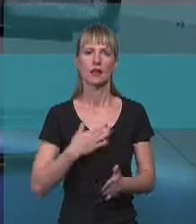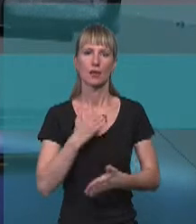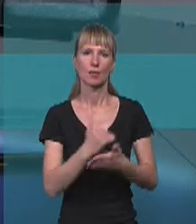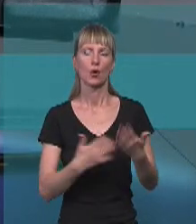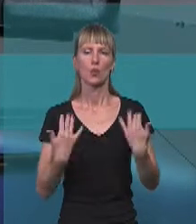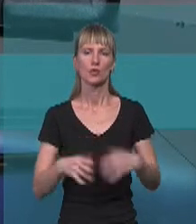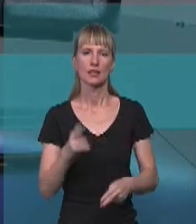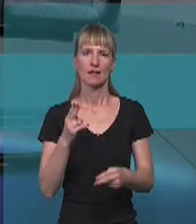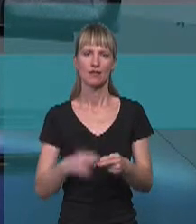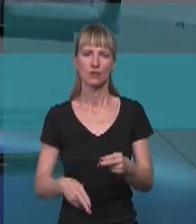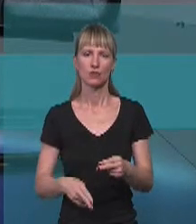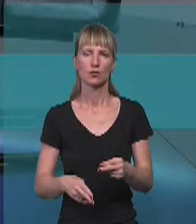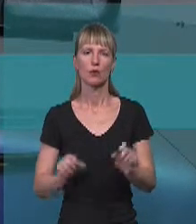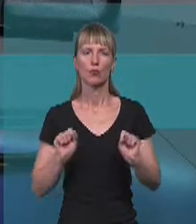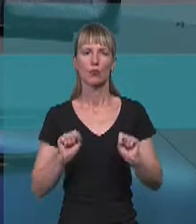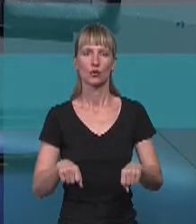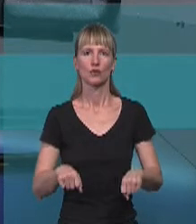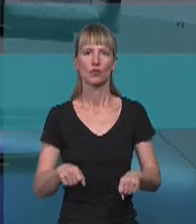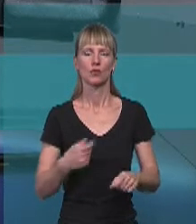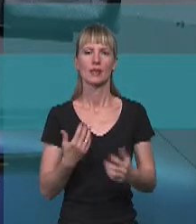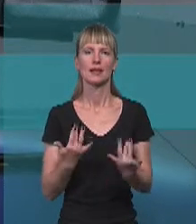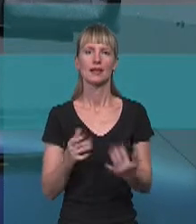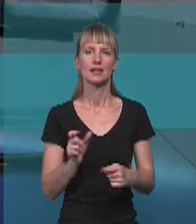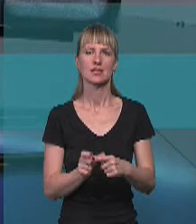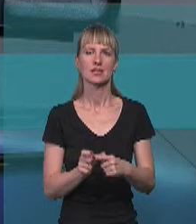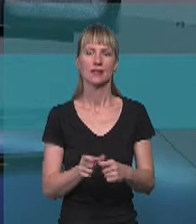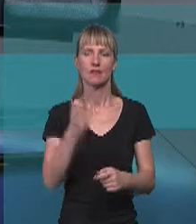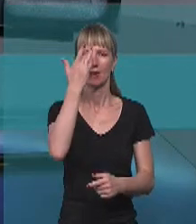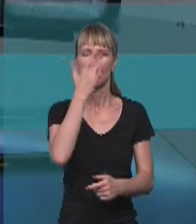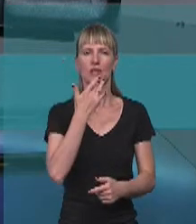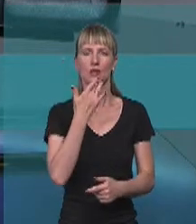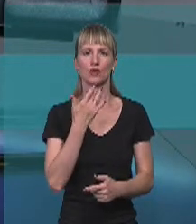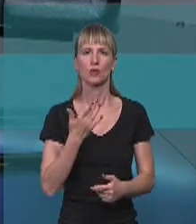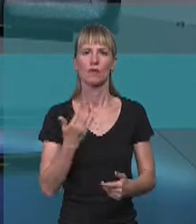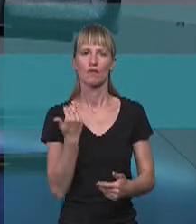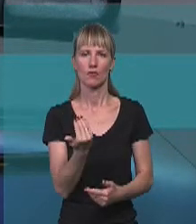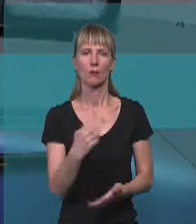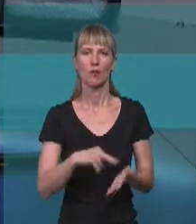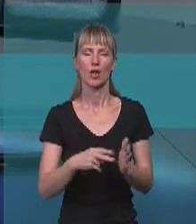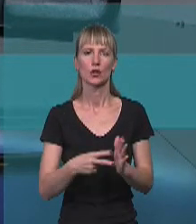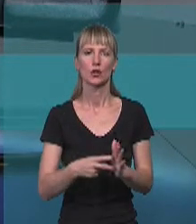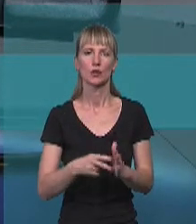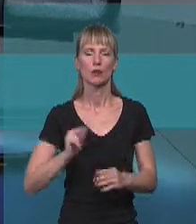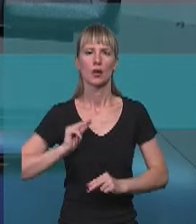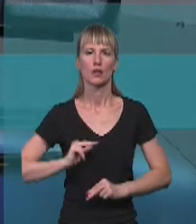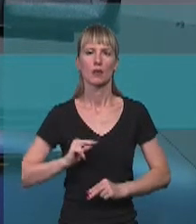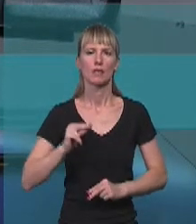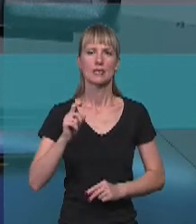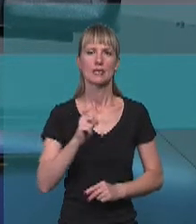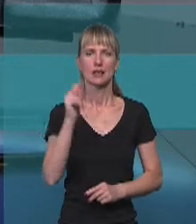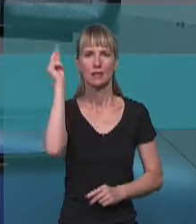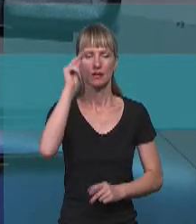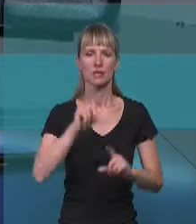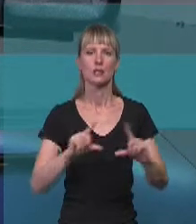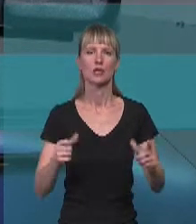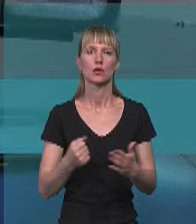вже завершується. Можливо, от кілька слів влітку. Як ви, чи плануєте ви також співпрацювати з навчальними закладами